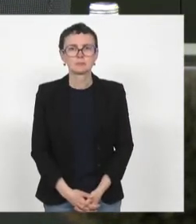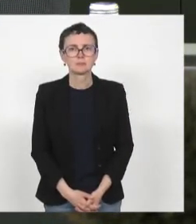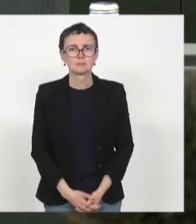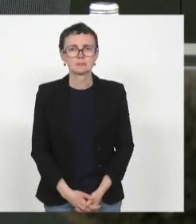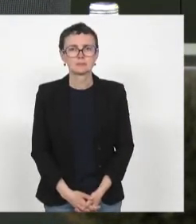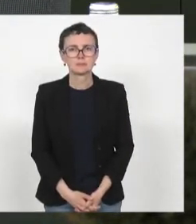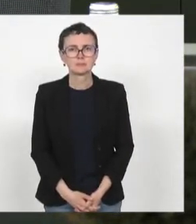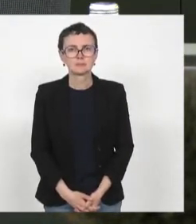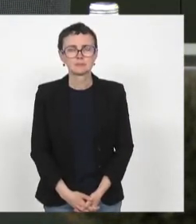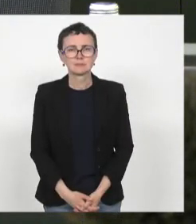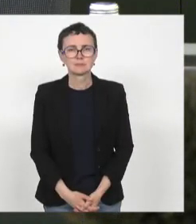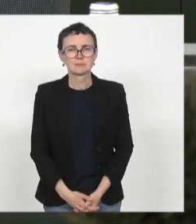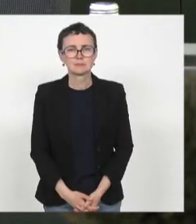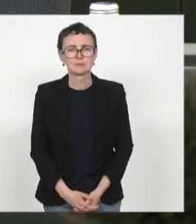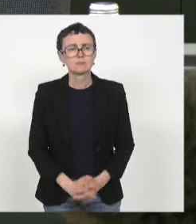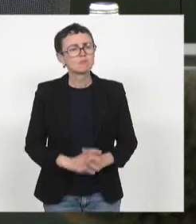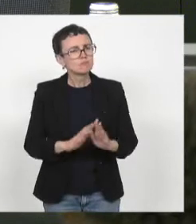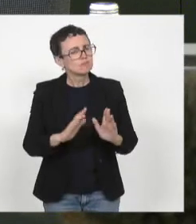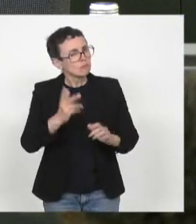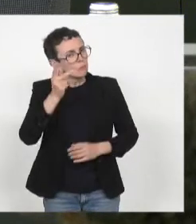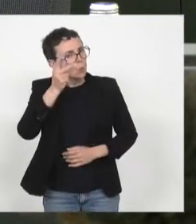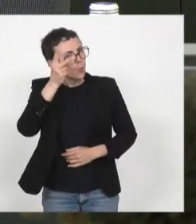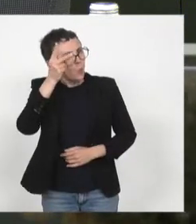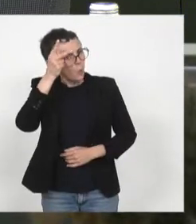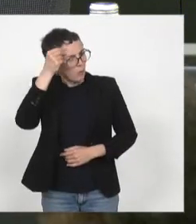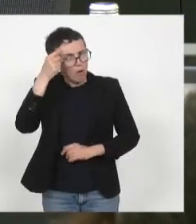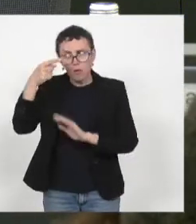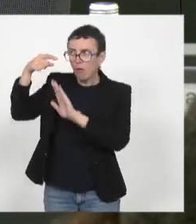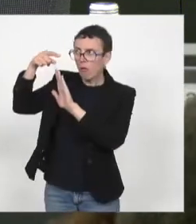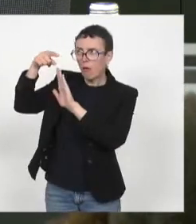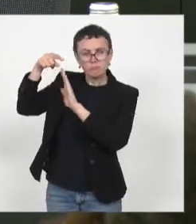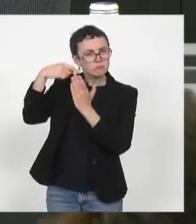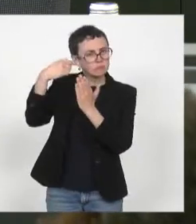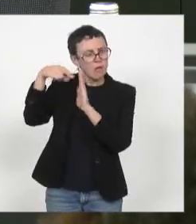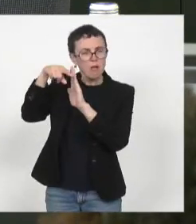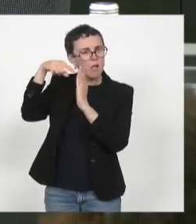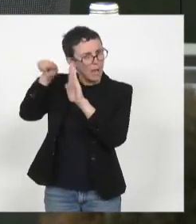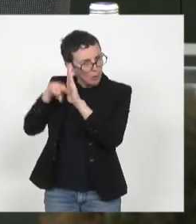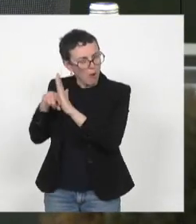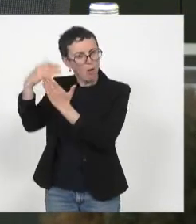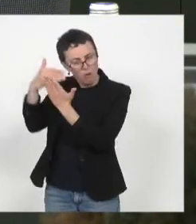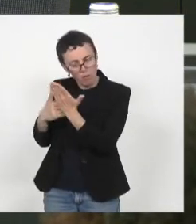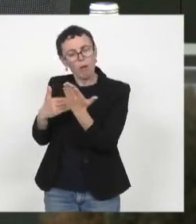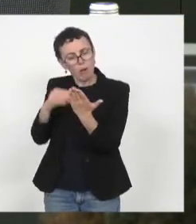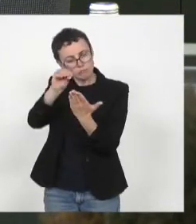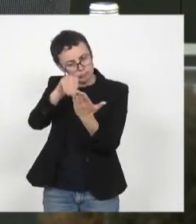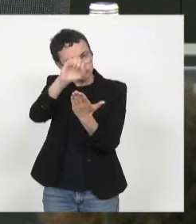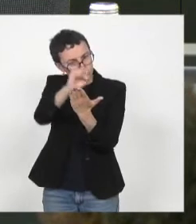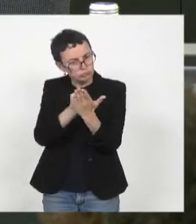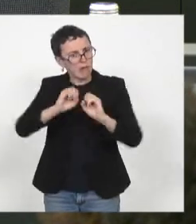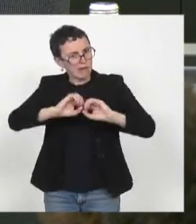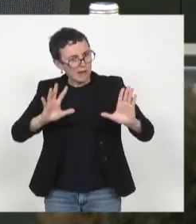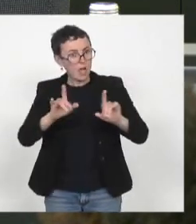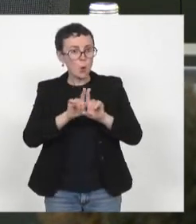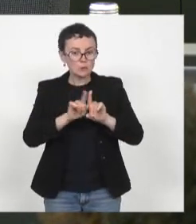Nous acquiesçons au fait que ces délégations d'attribution s'inscrivent dans un cadre réglementaire, qu'elles peuvent être un gage d'efficacité et qu'elles répondent